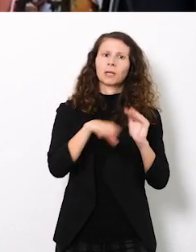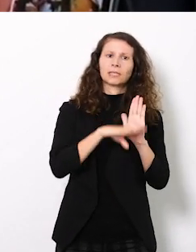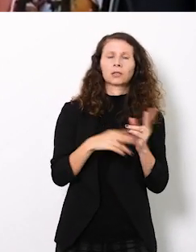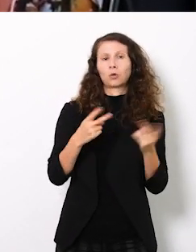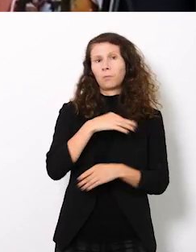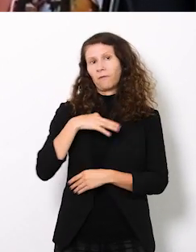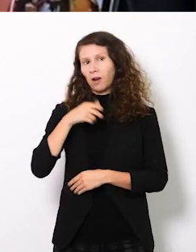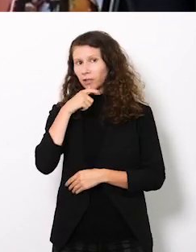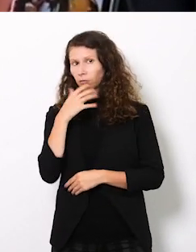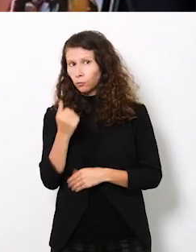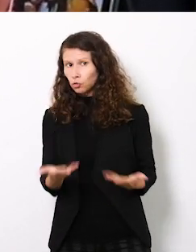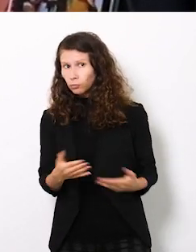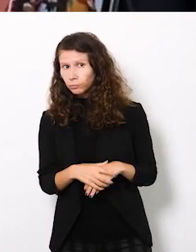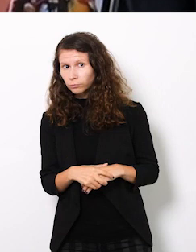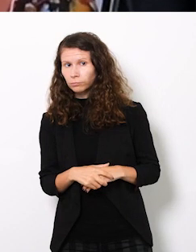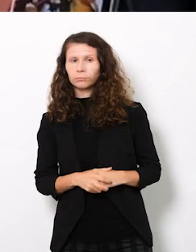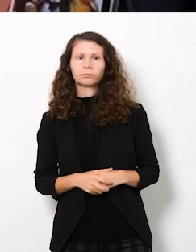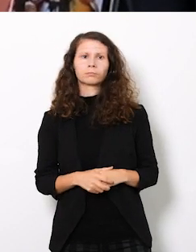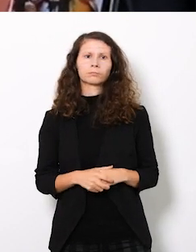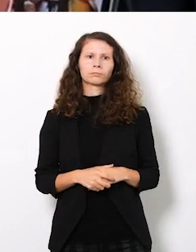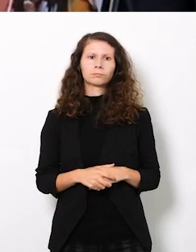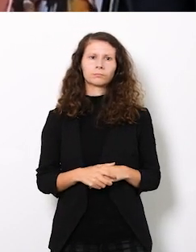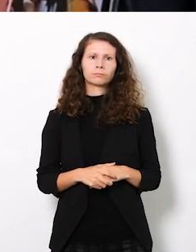privat versichert sein wollen?